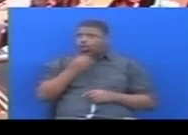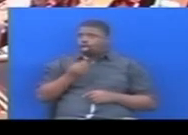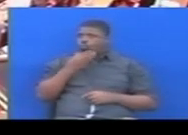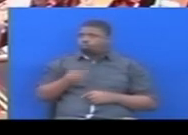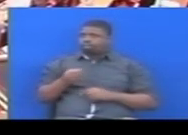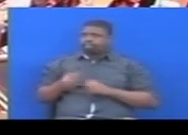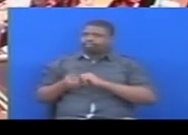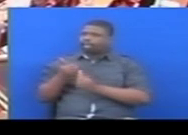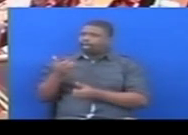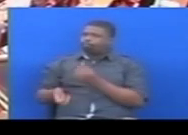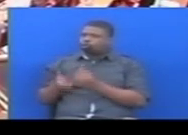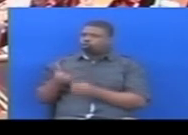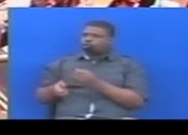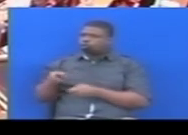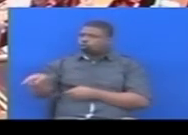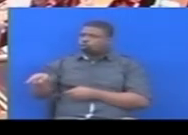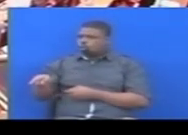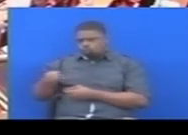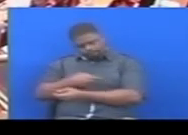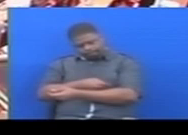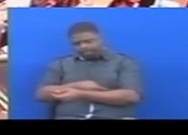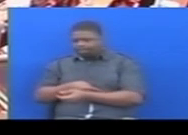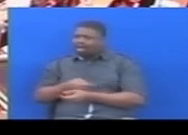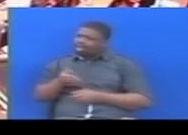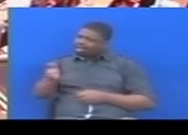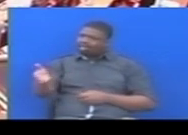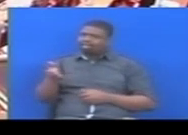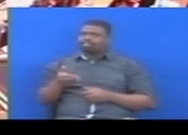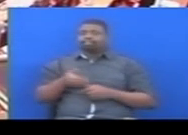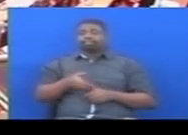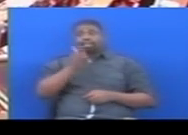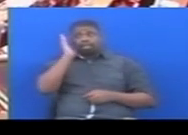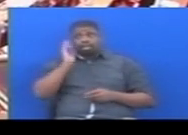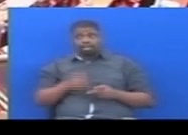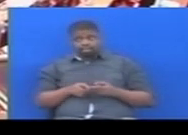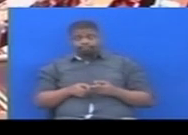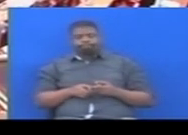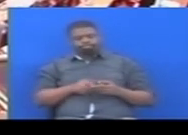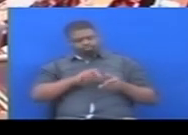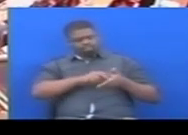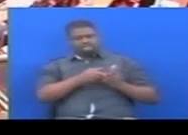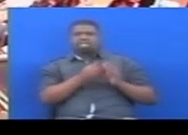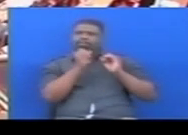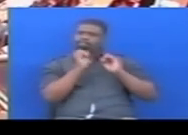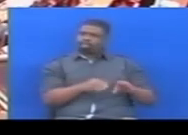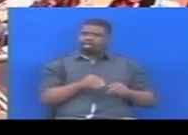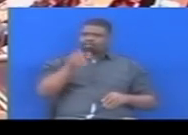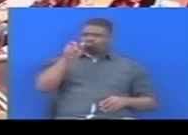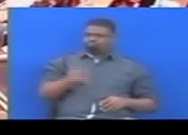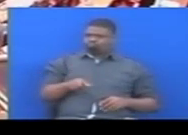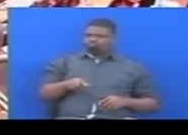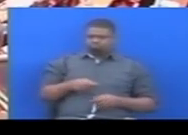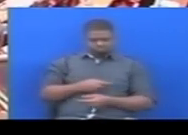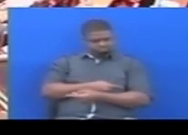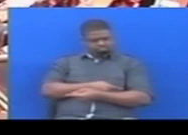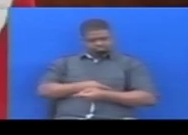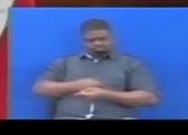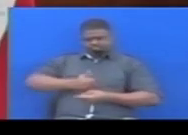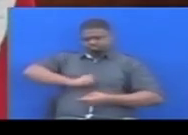hiyo serikali inataka kuja na mkakati wa kitu inaitwa self testing, ama mtu kujipima wenyewe kwa kutumia sampuli ya